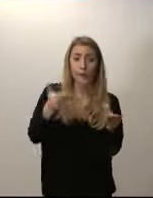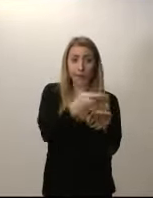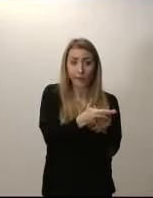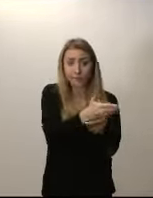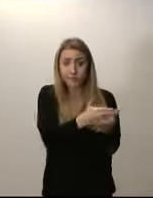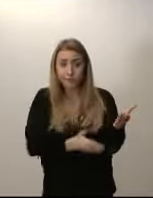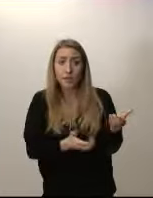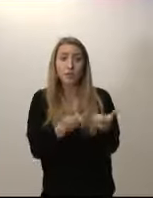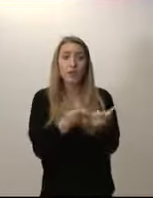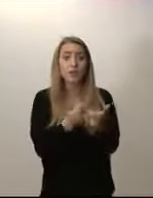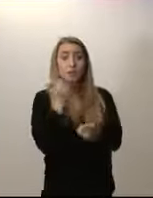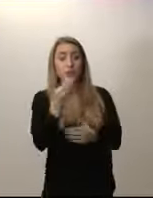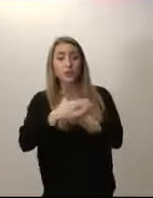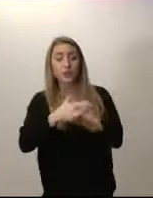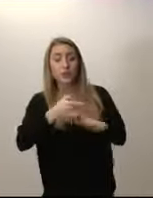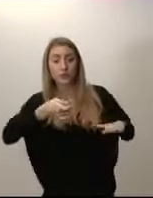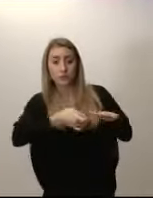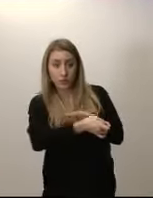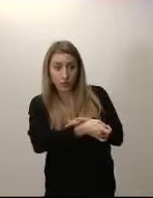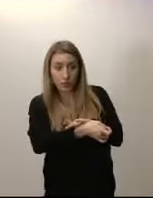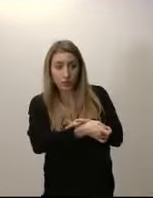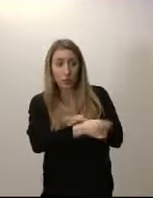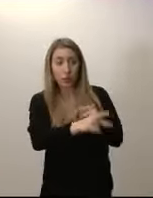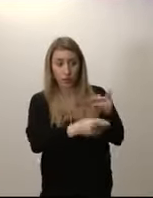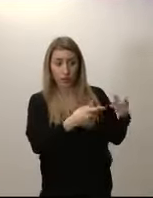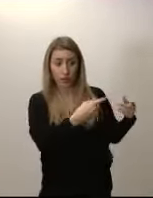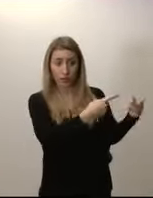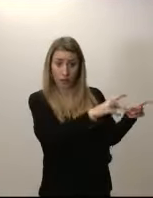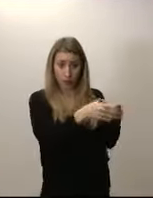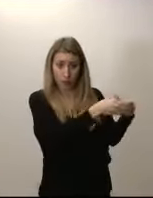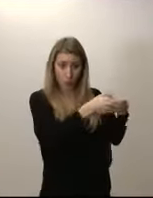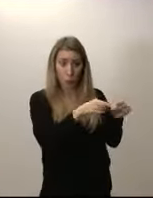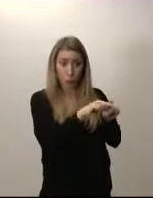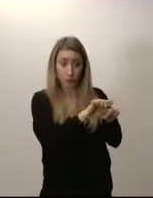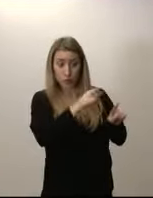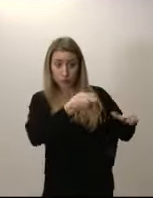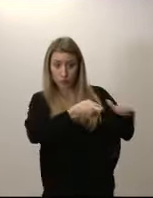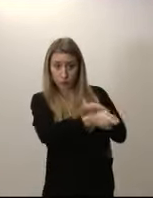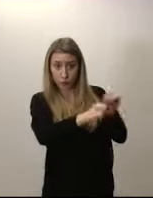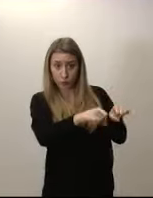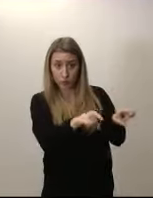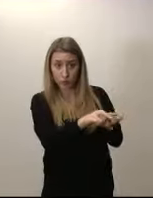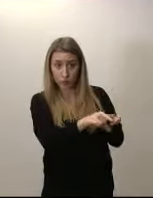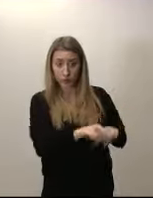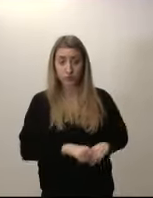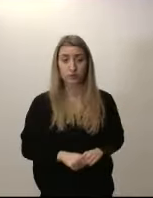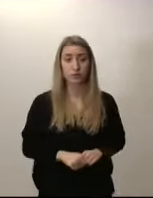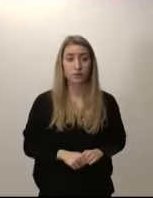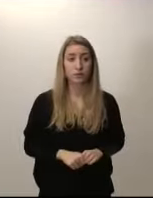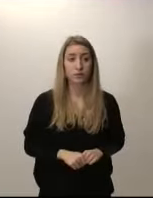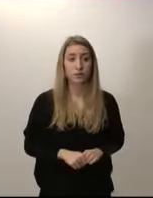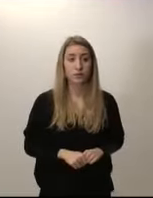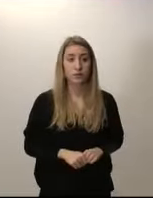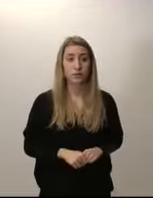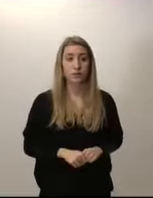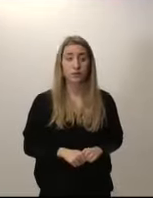la ville de Thionville donne, l'agglomération pourra donner des subventions dans ce cadre-là. Madame